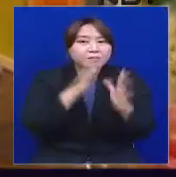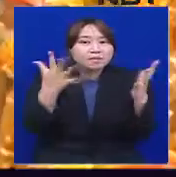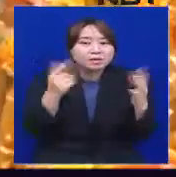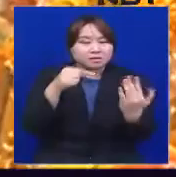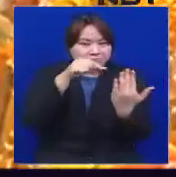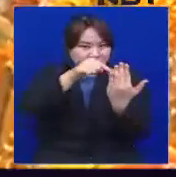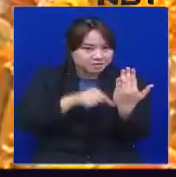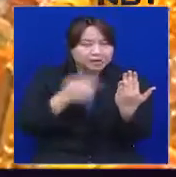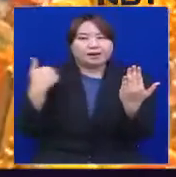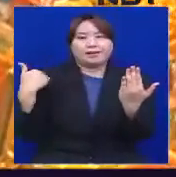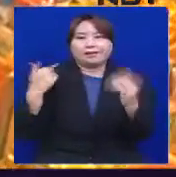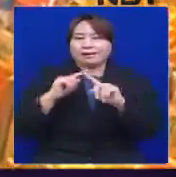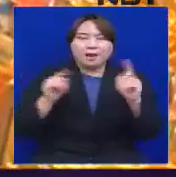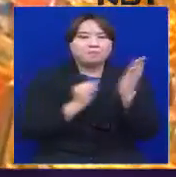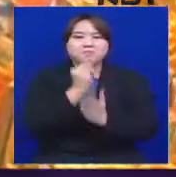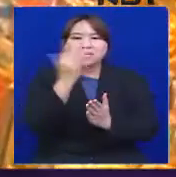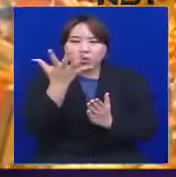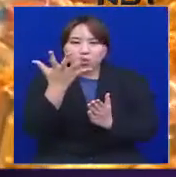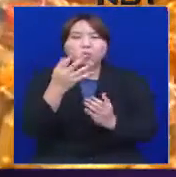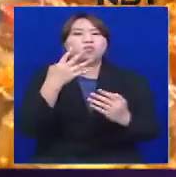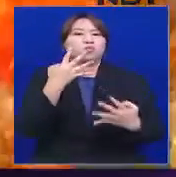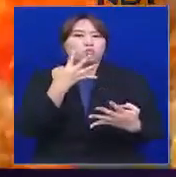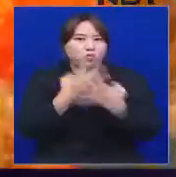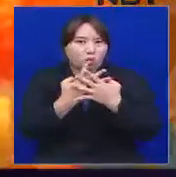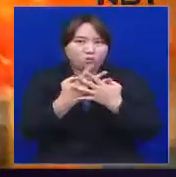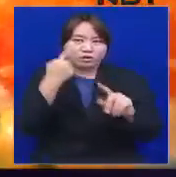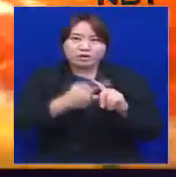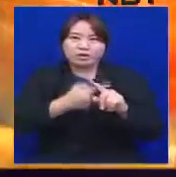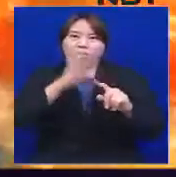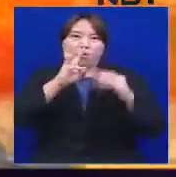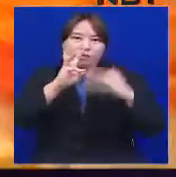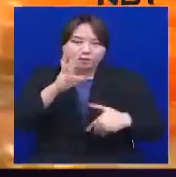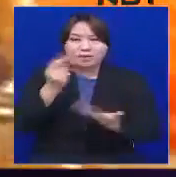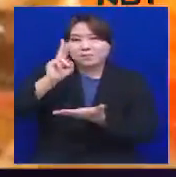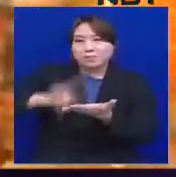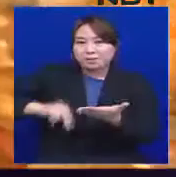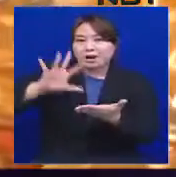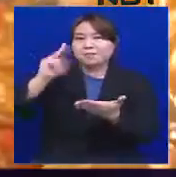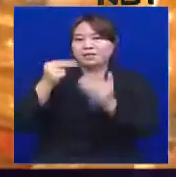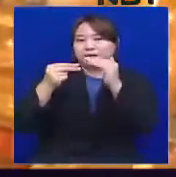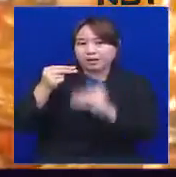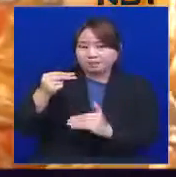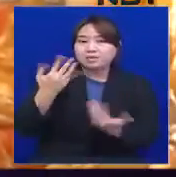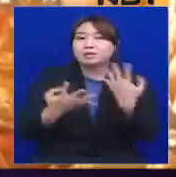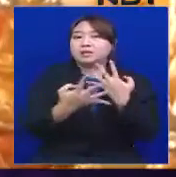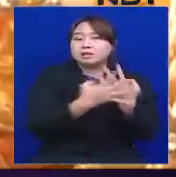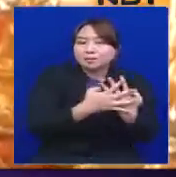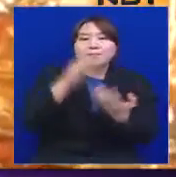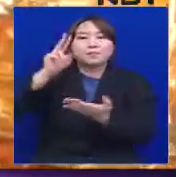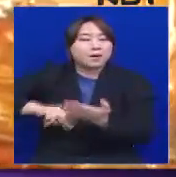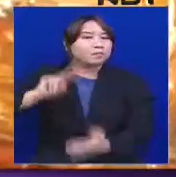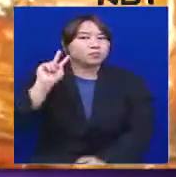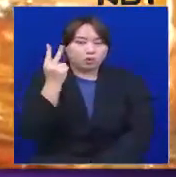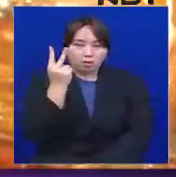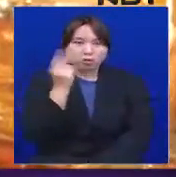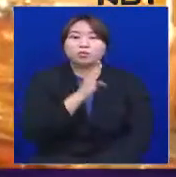แต่ฉลากนั้นไม่ถูกต้องมีโทษจำคุกไม่เกิน 6เรือนหรือว่าปรับไม่เกิน 50,000บาทหรือว่าทั้งจำทั้งปรับ